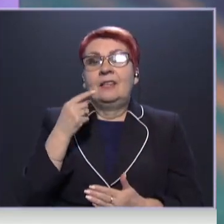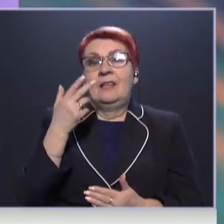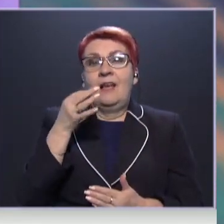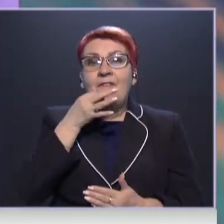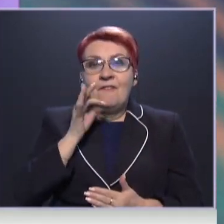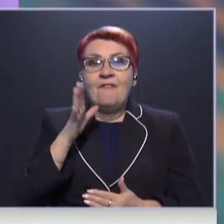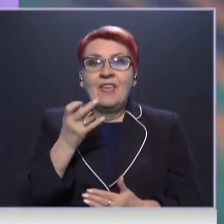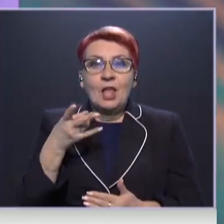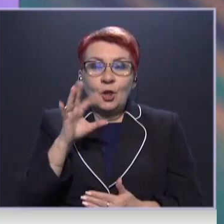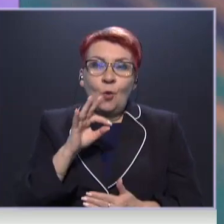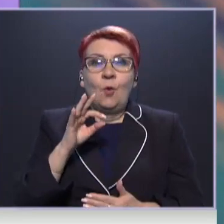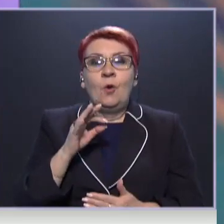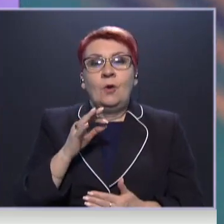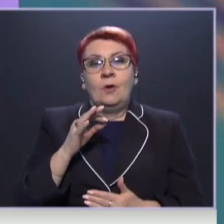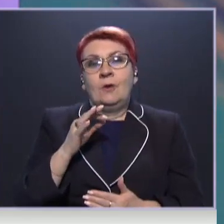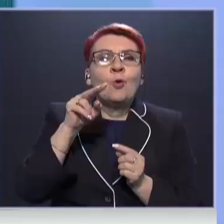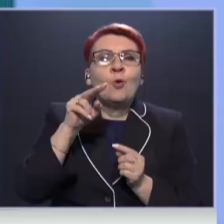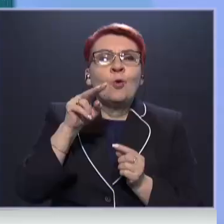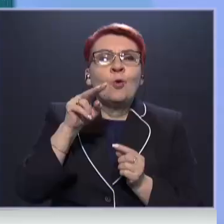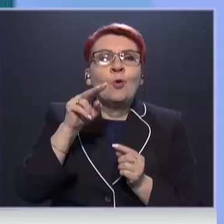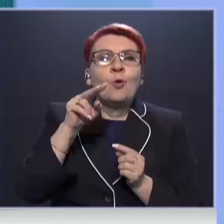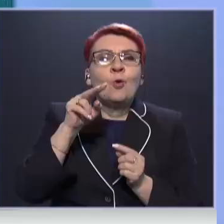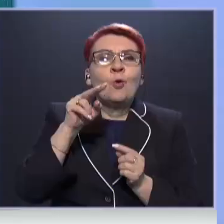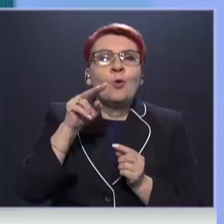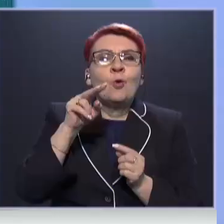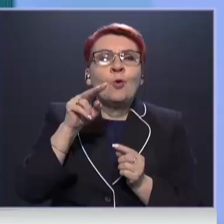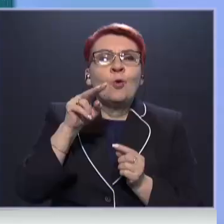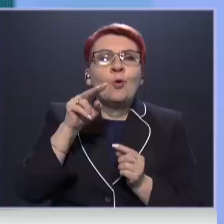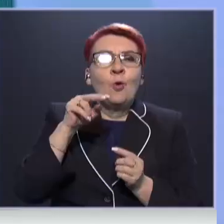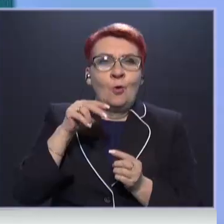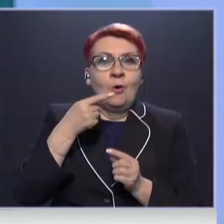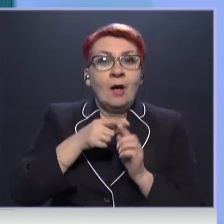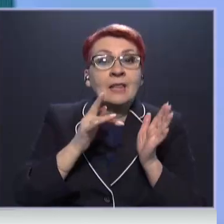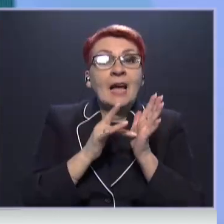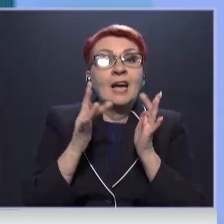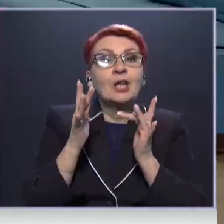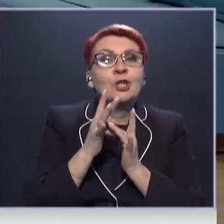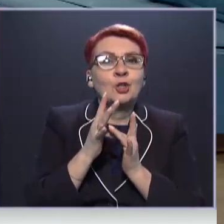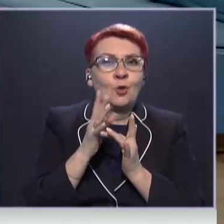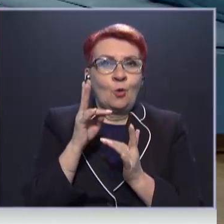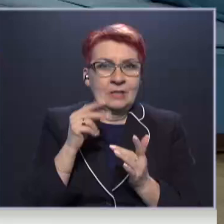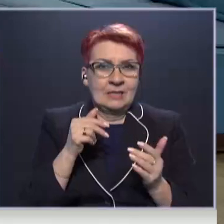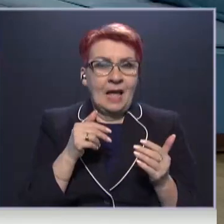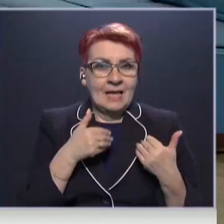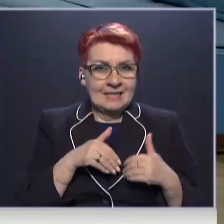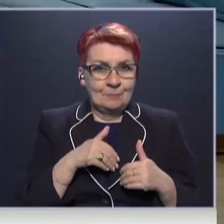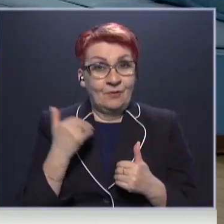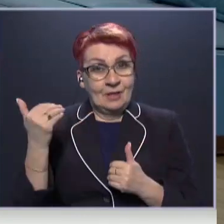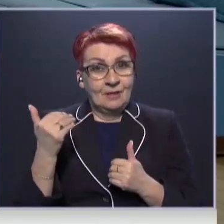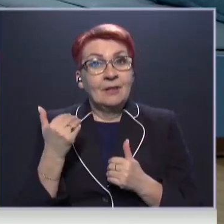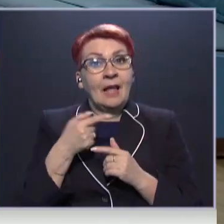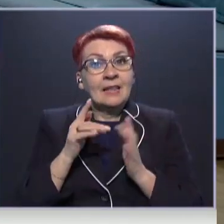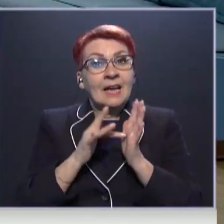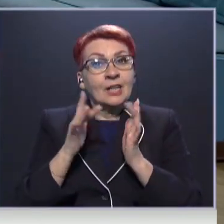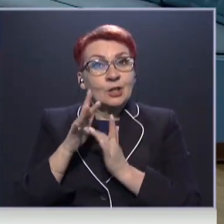здесь как раз нужно понимать, что любое Христос стоит, неприемле исповедание твое, говорит нам молитва. То есть это